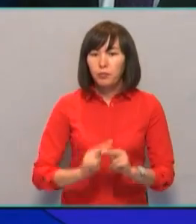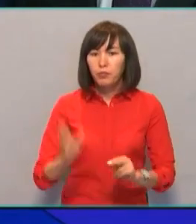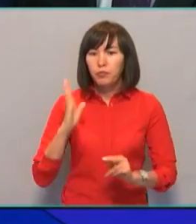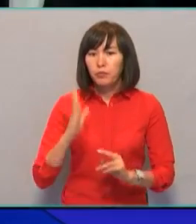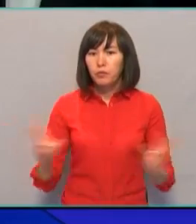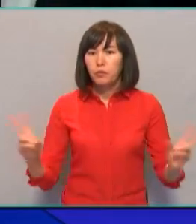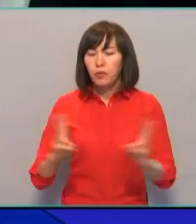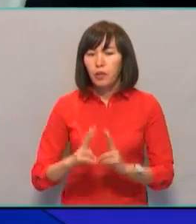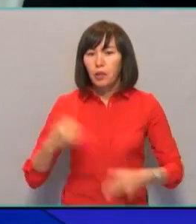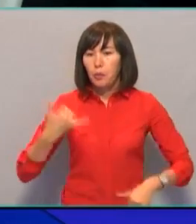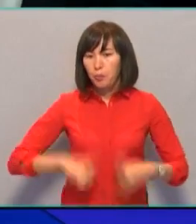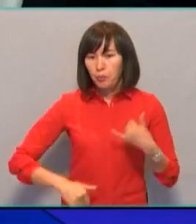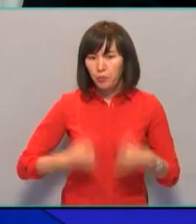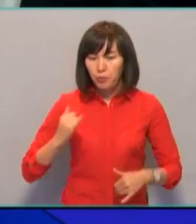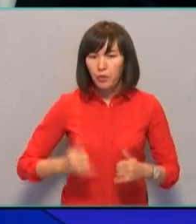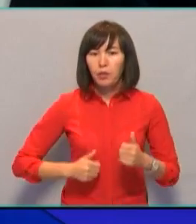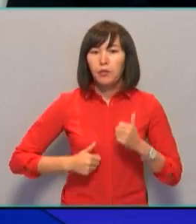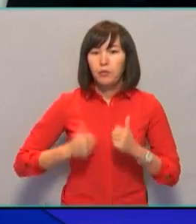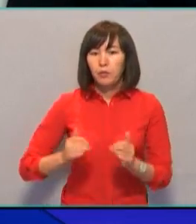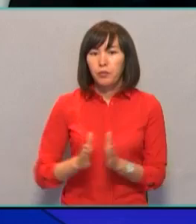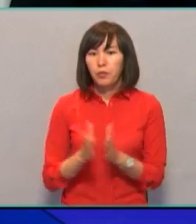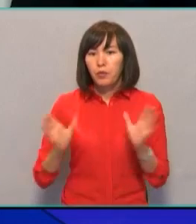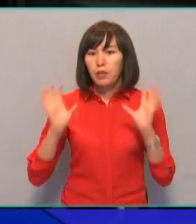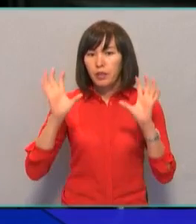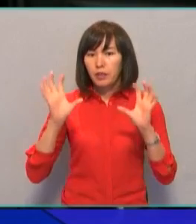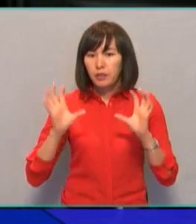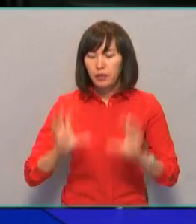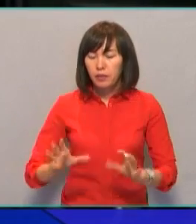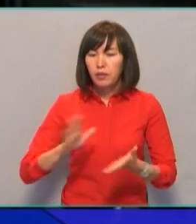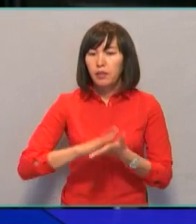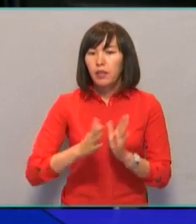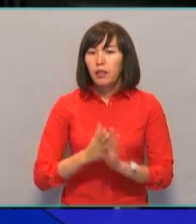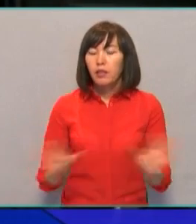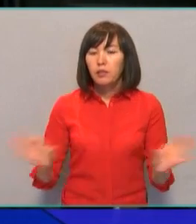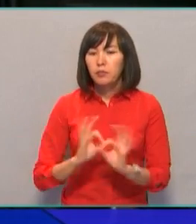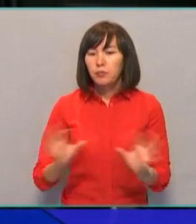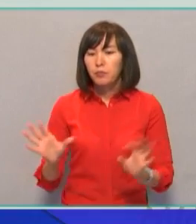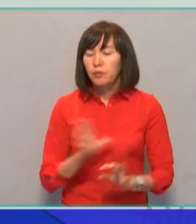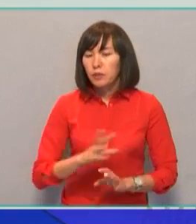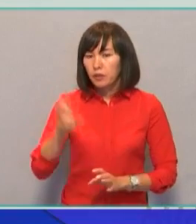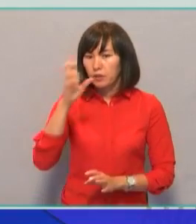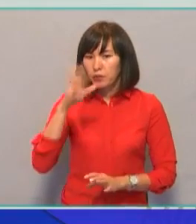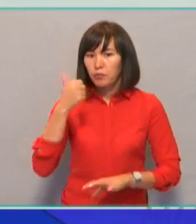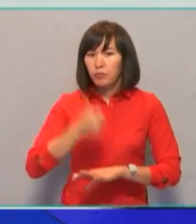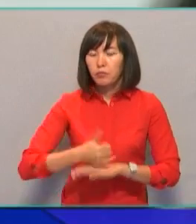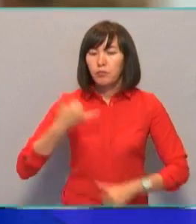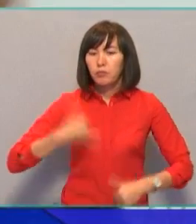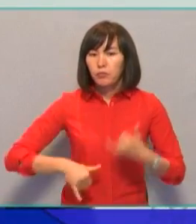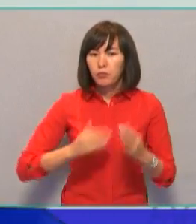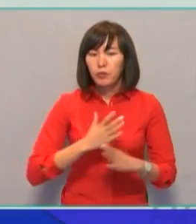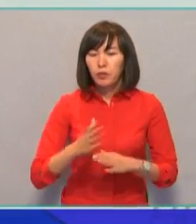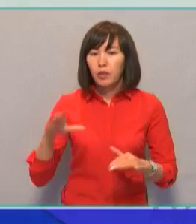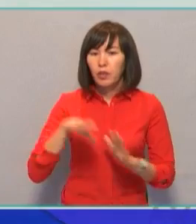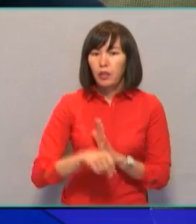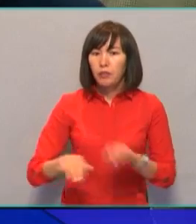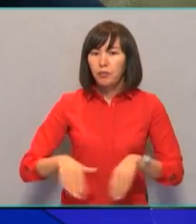болған кездесуде ұстаз мәртебесін көтеру туралы заң жобасының жай жапсары талқыланды. Еліміздің бас ұстазы салаға